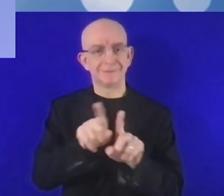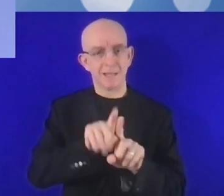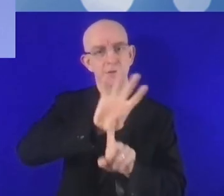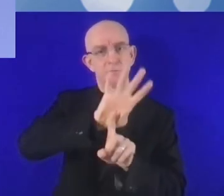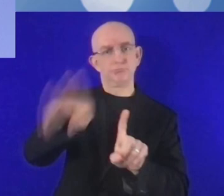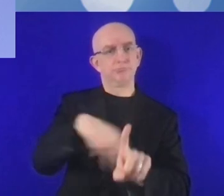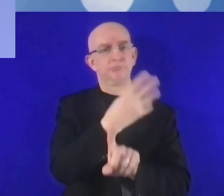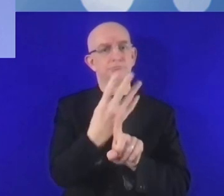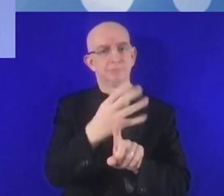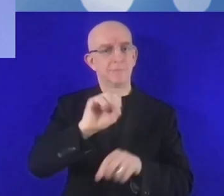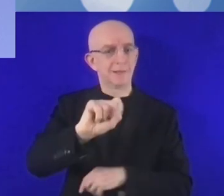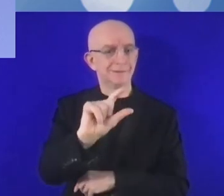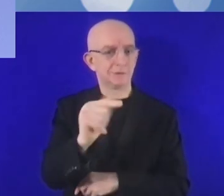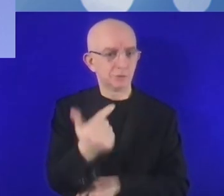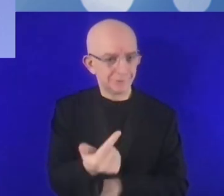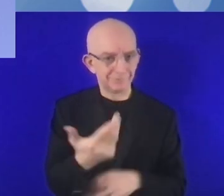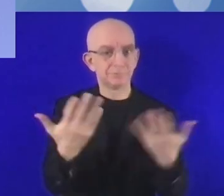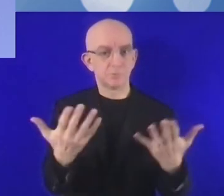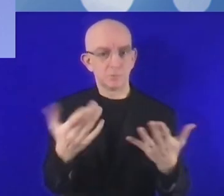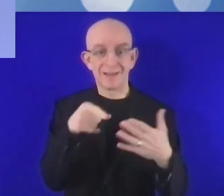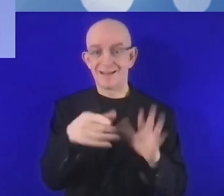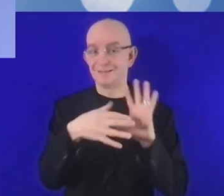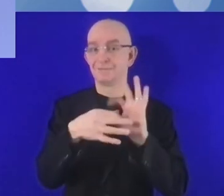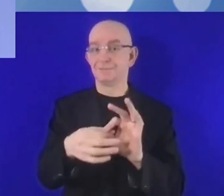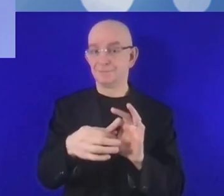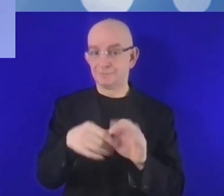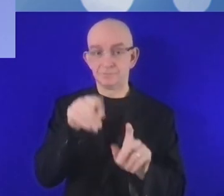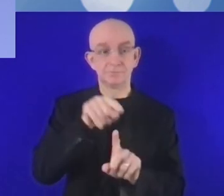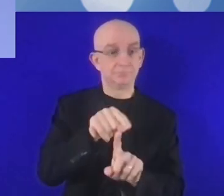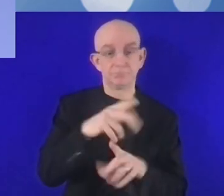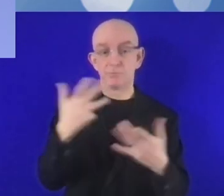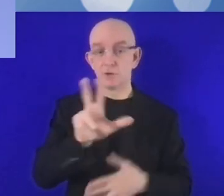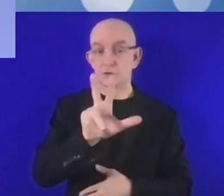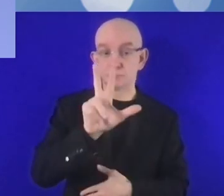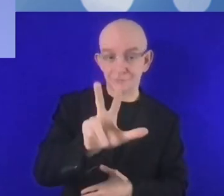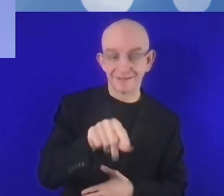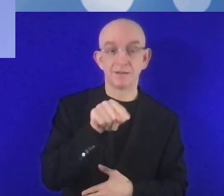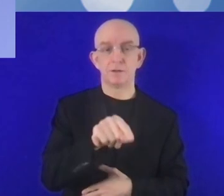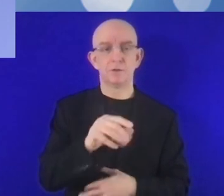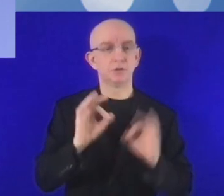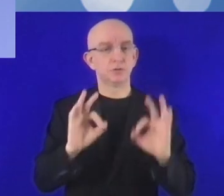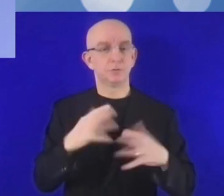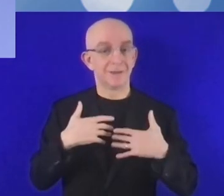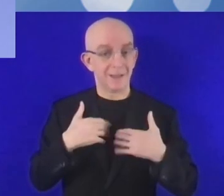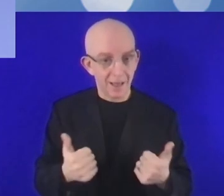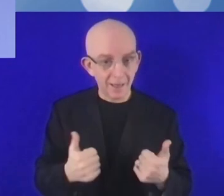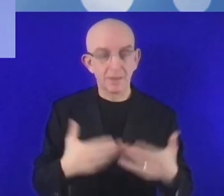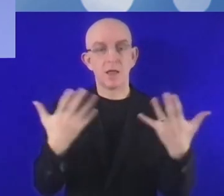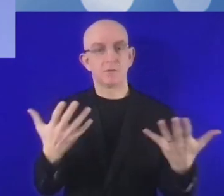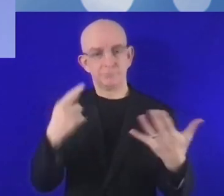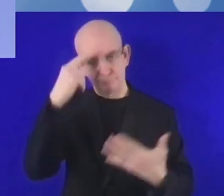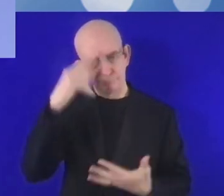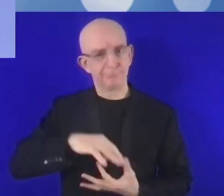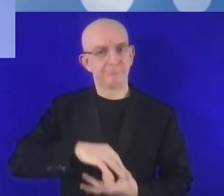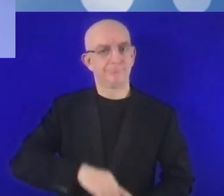и вписывается в цель устойчивого развития номер 3, которая касается благосостояния и